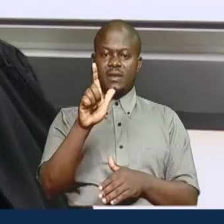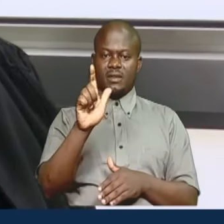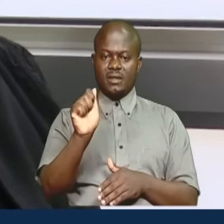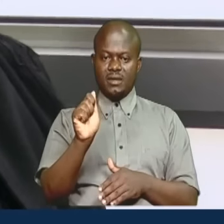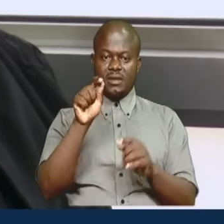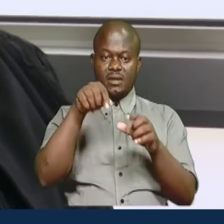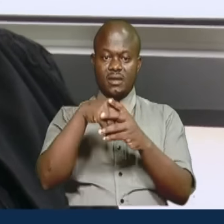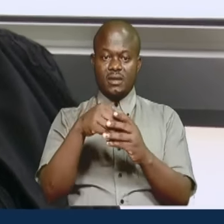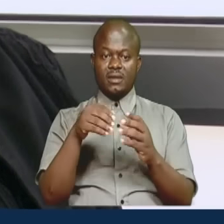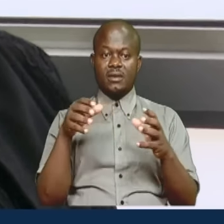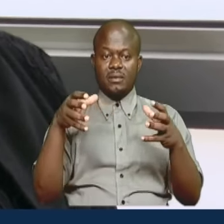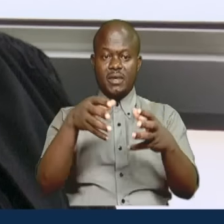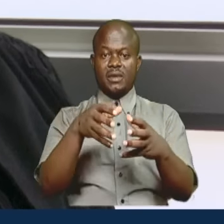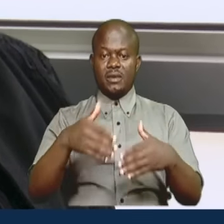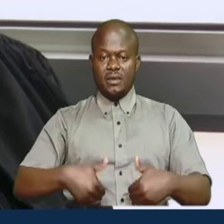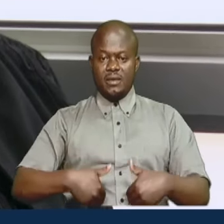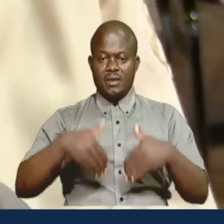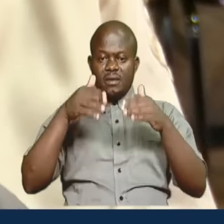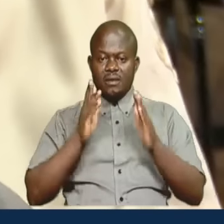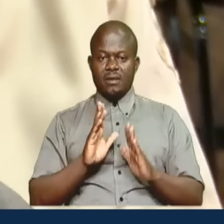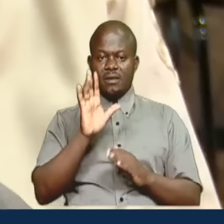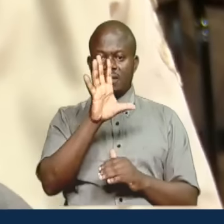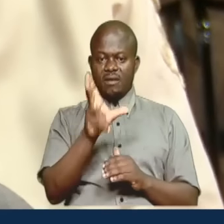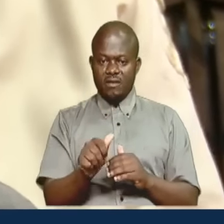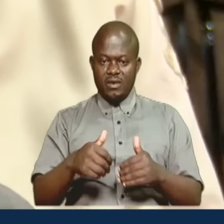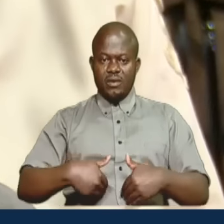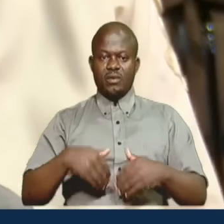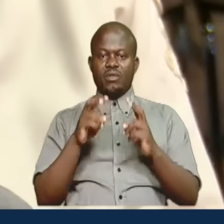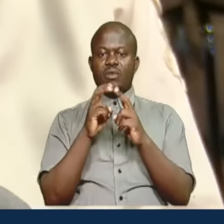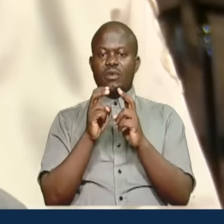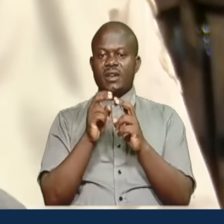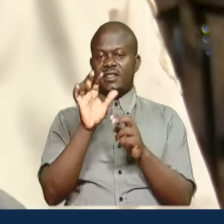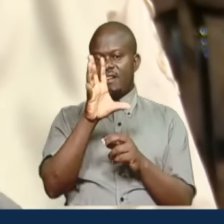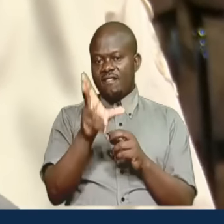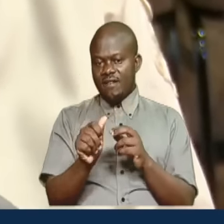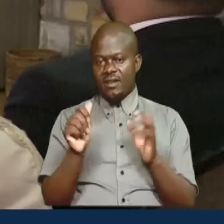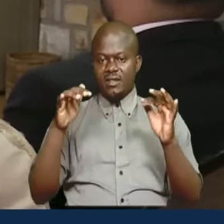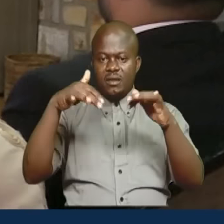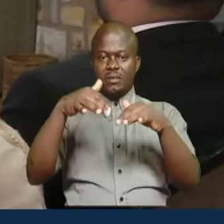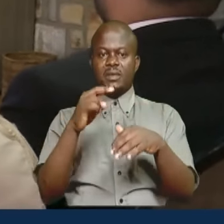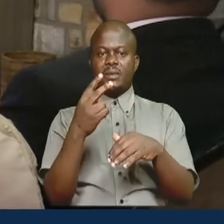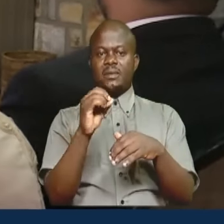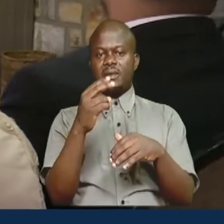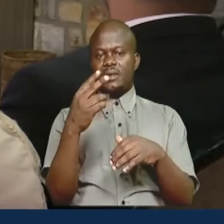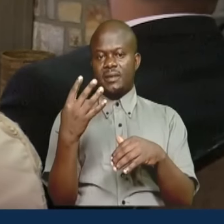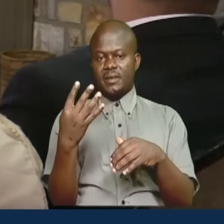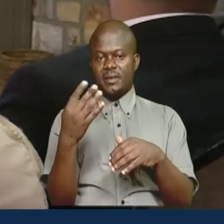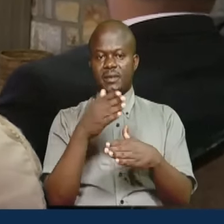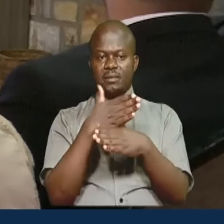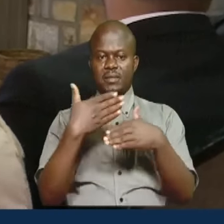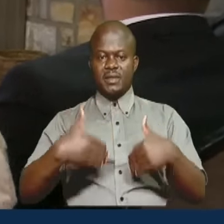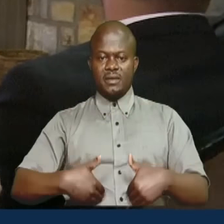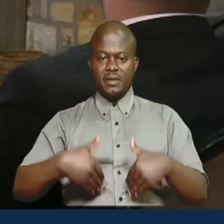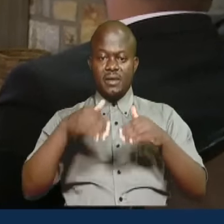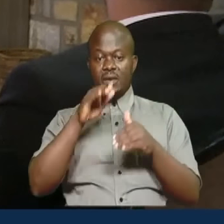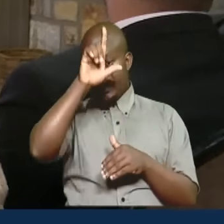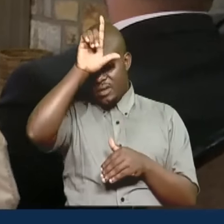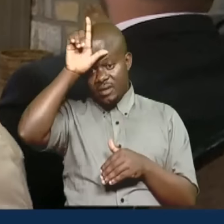aje yitabiriye ihuriro ry'urubyiruko rwa Africa Youth Connect Africa Summit 2024. Minisitiri w'urubyiruko wa